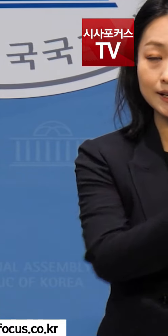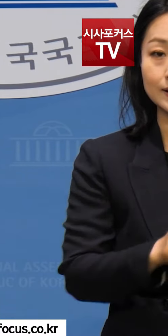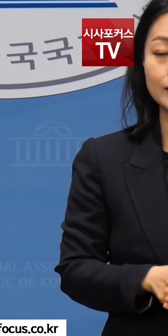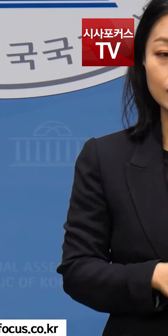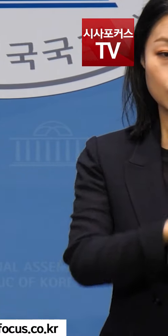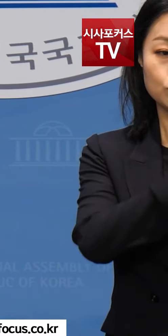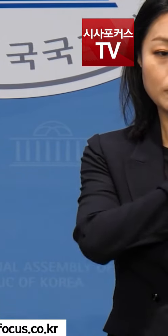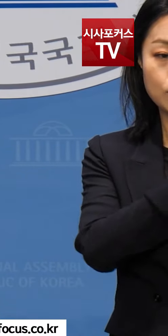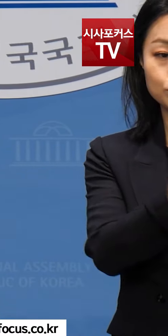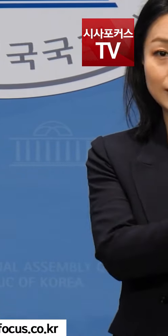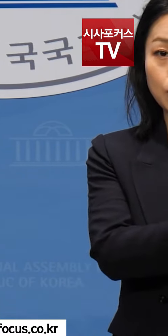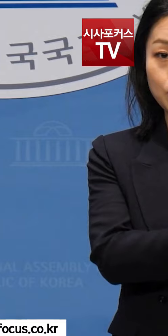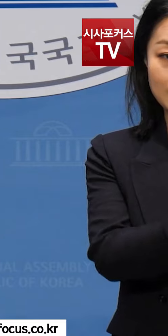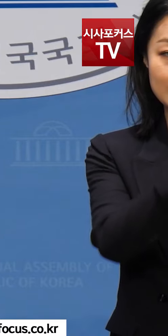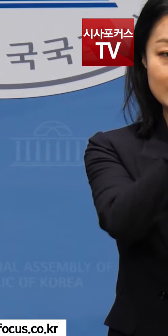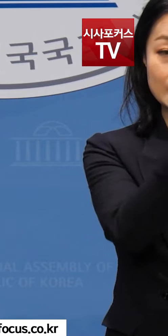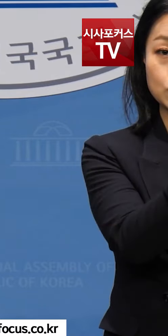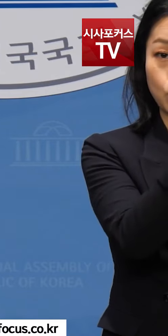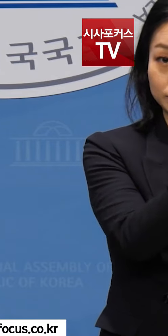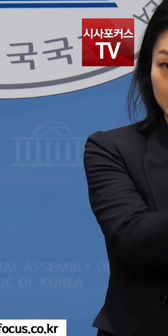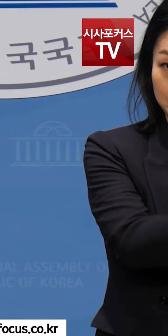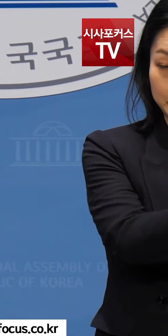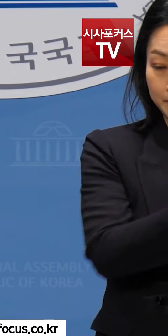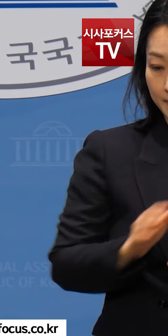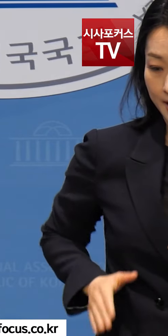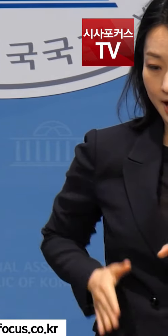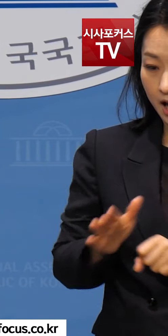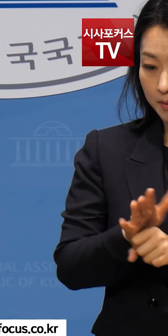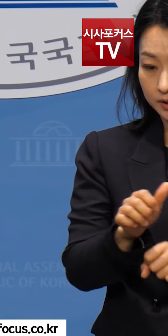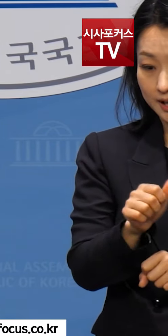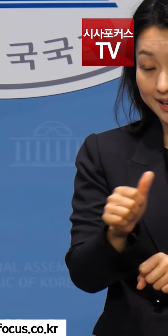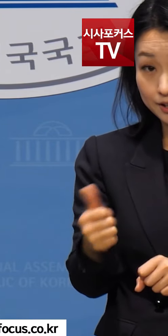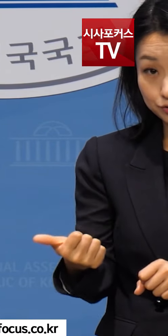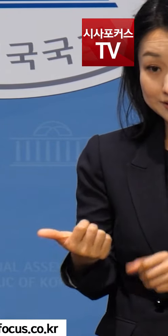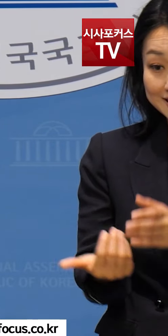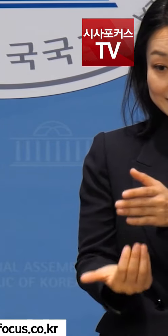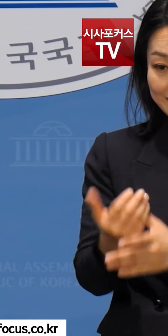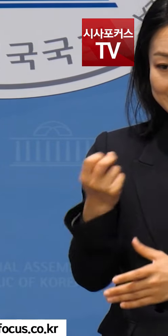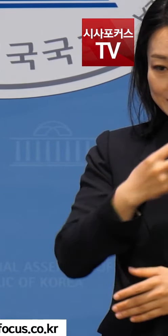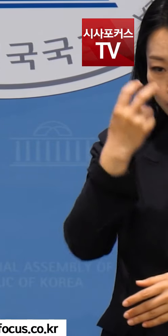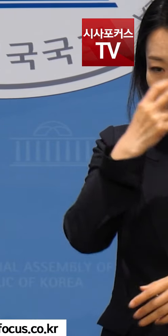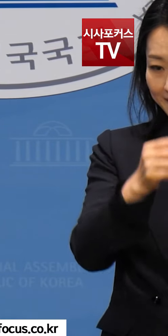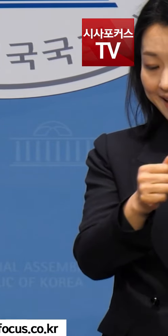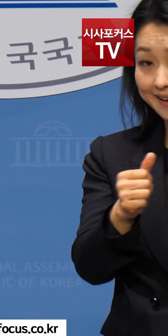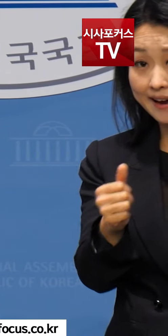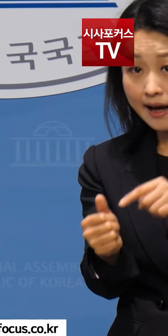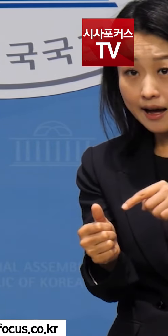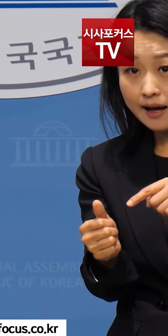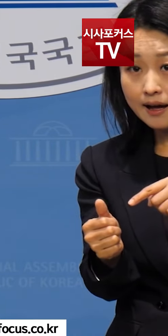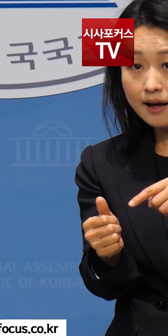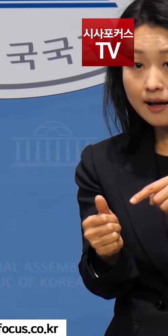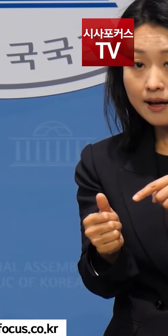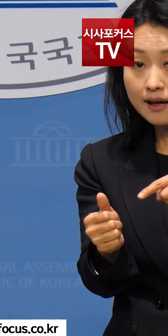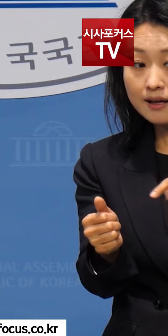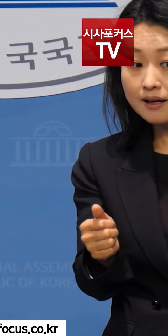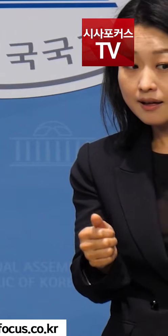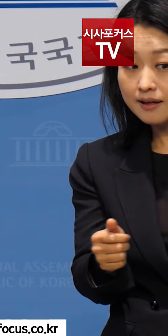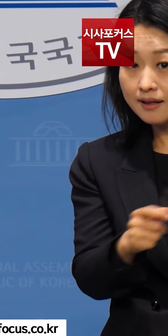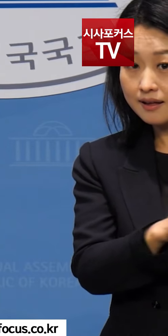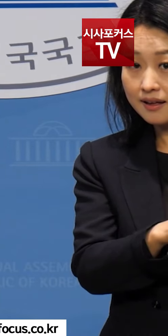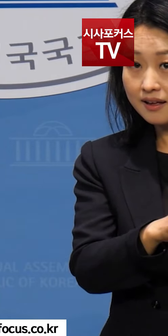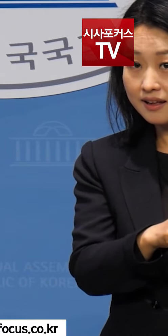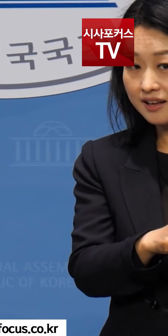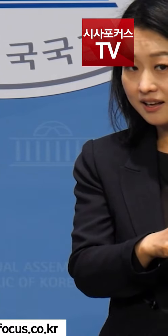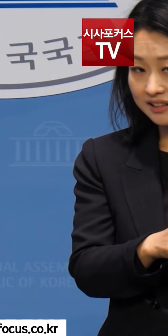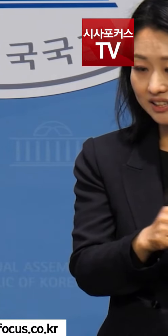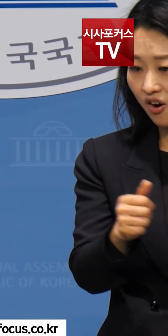이종섭 전 국방부 장관이 해병대원 순직 사건 재검토 직후부터 특정 인물의 의견을 들으라는 지시를 했다는